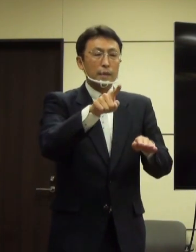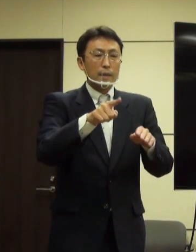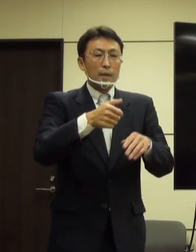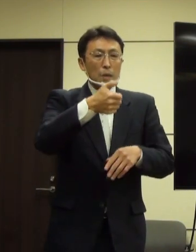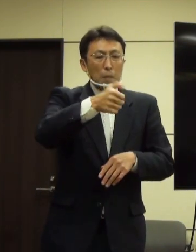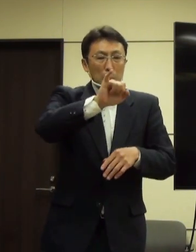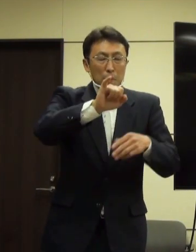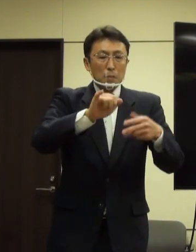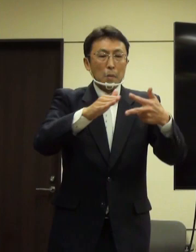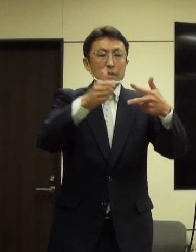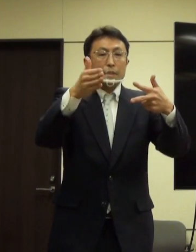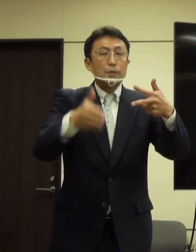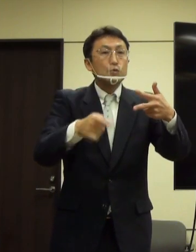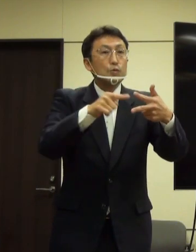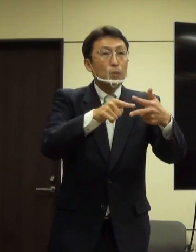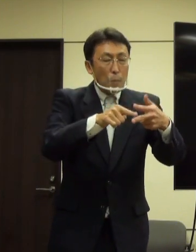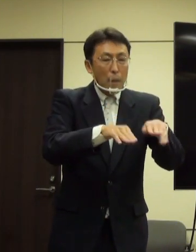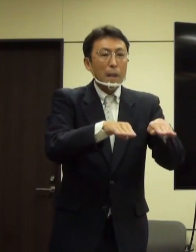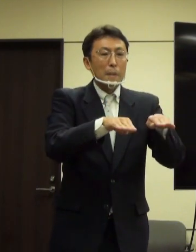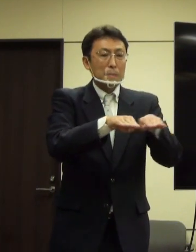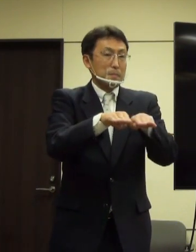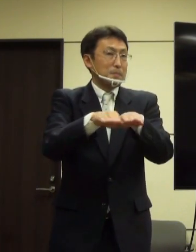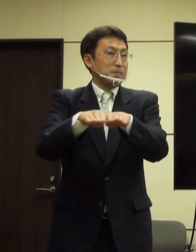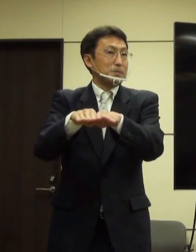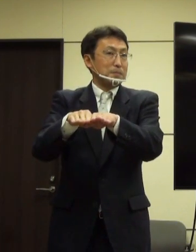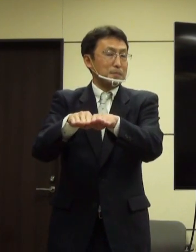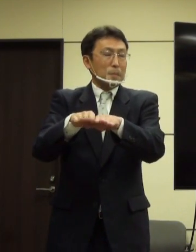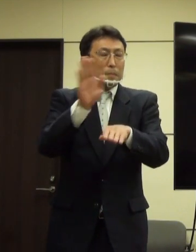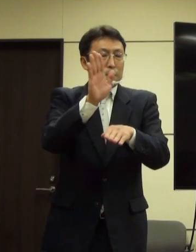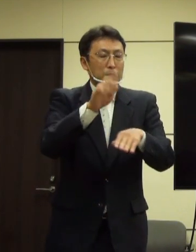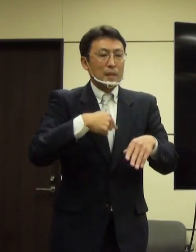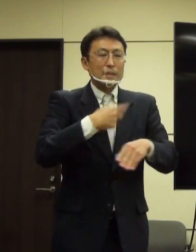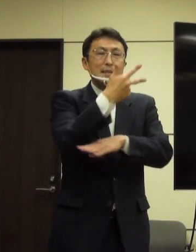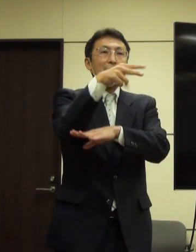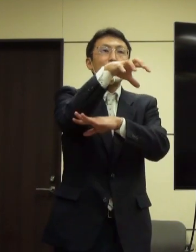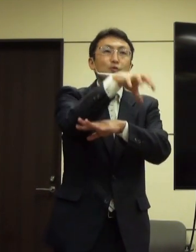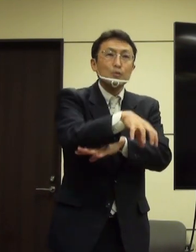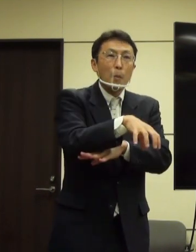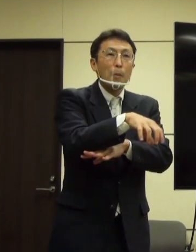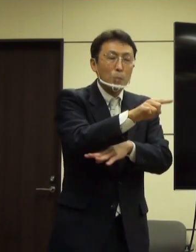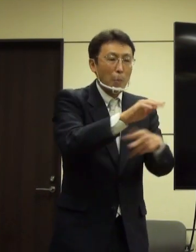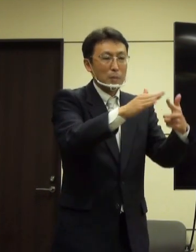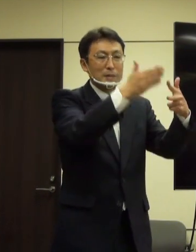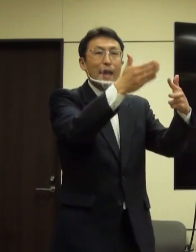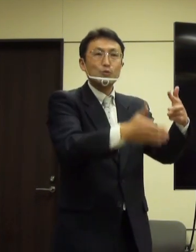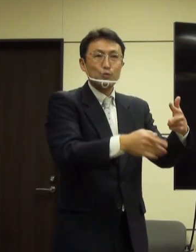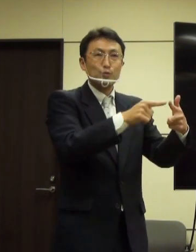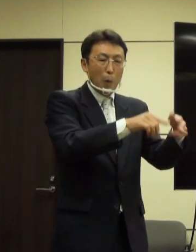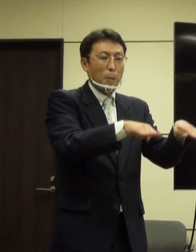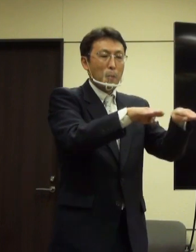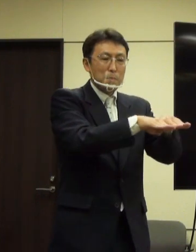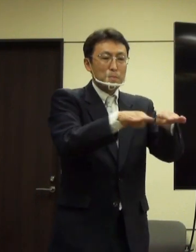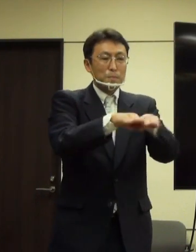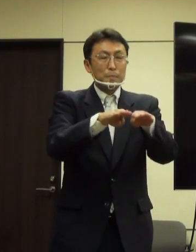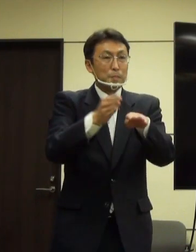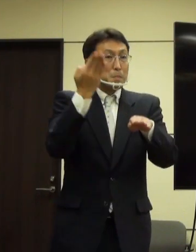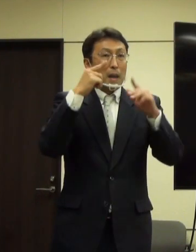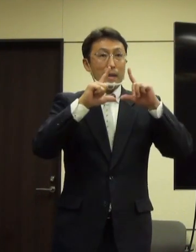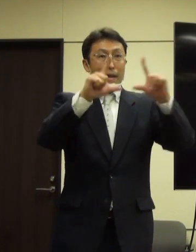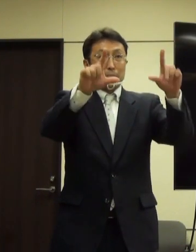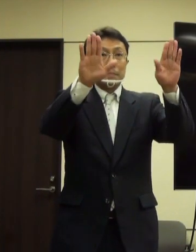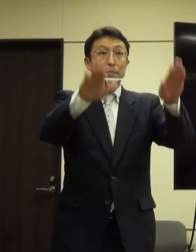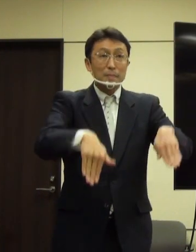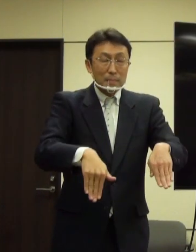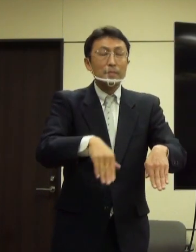あの九州とか決めましたけれどもそういったこともあって私としては対応したつもりです特にあの例えばへ